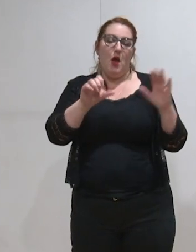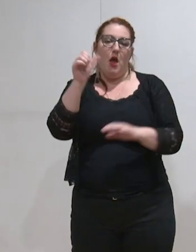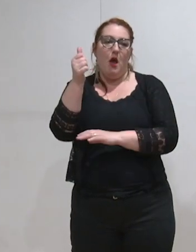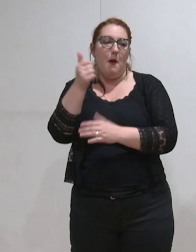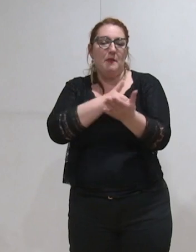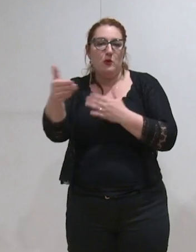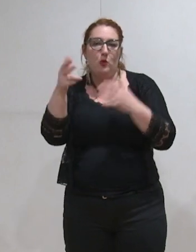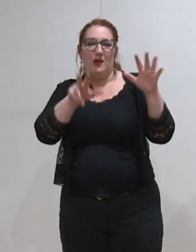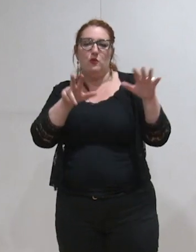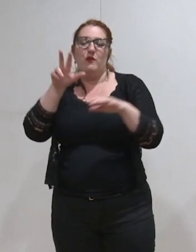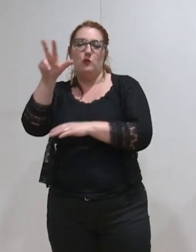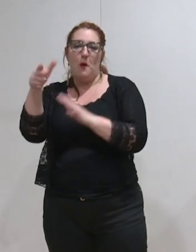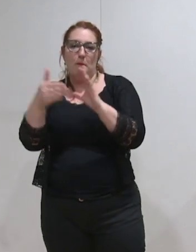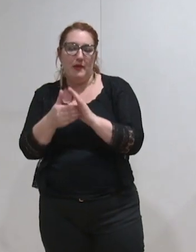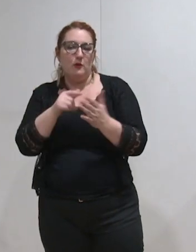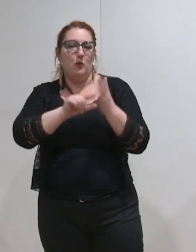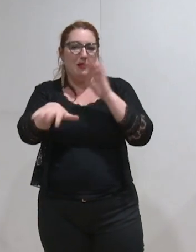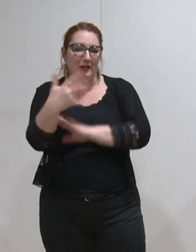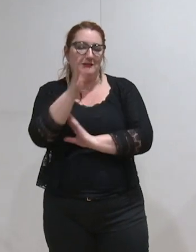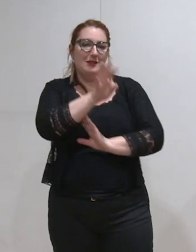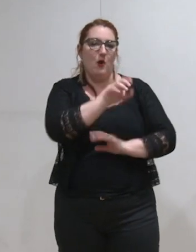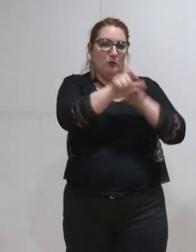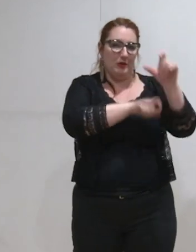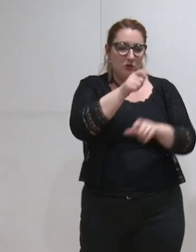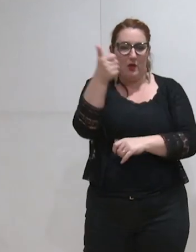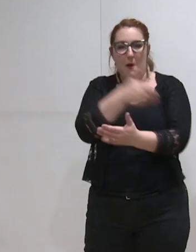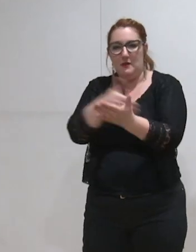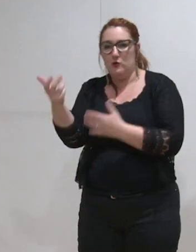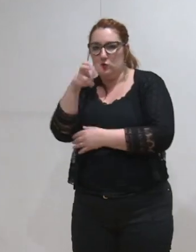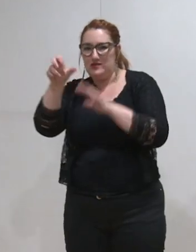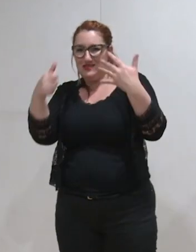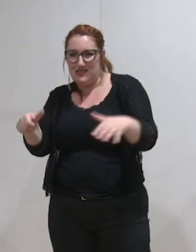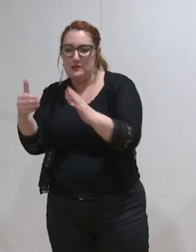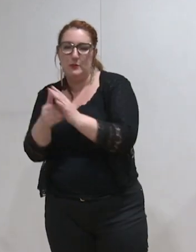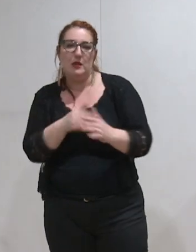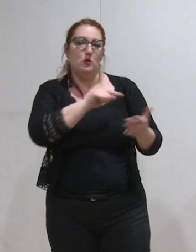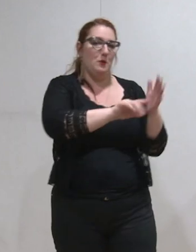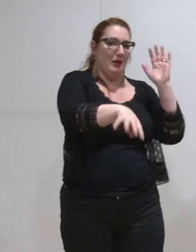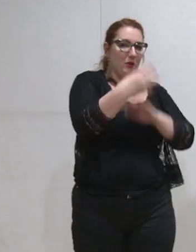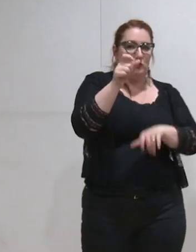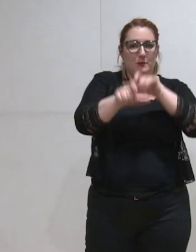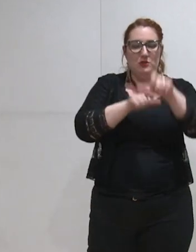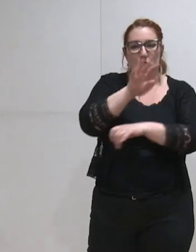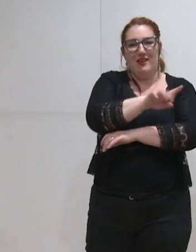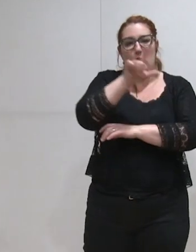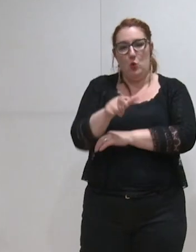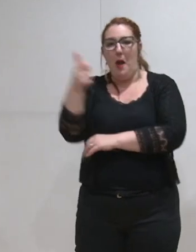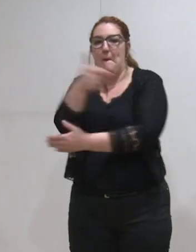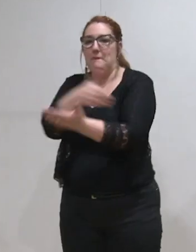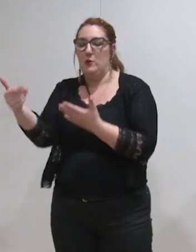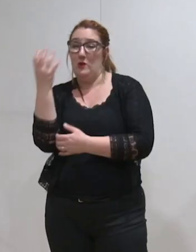183000 en 2013 pour 40 salariés de 1316000 et en 2014 pour 42 salariés de